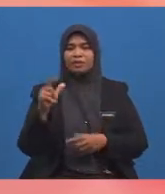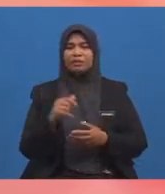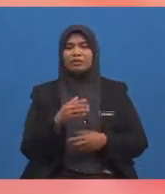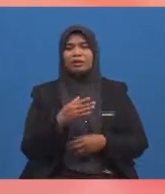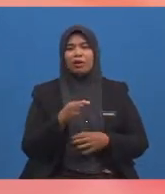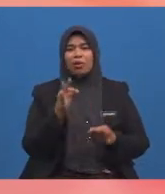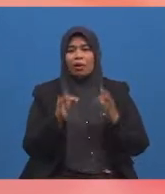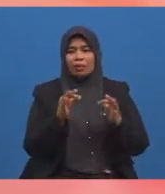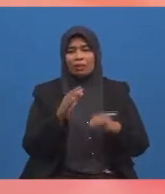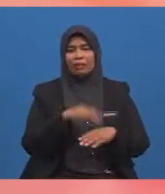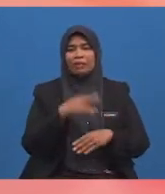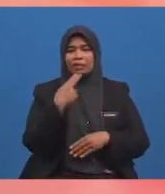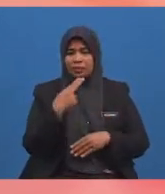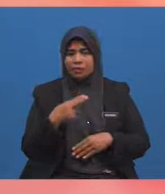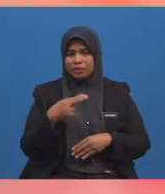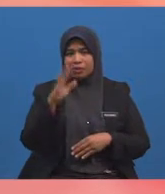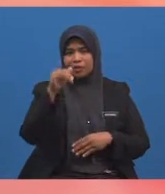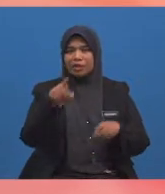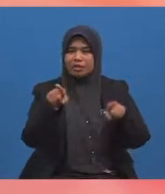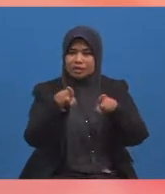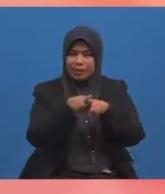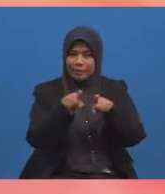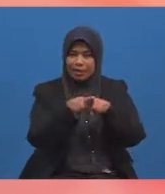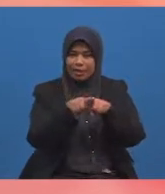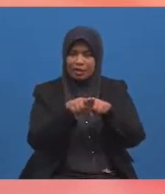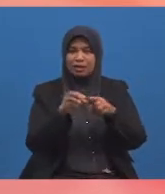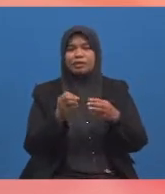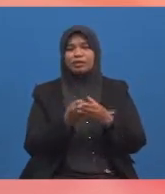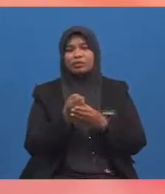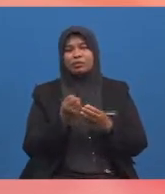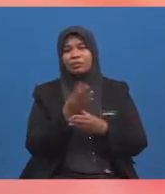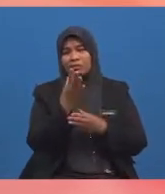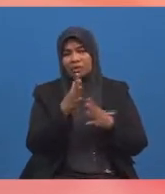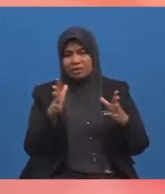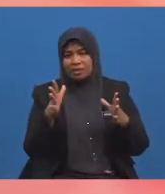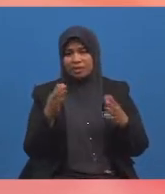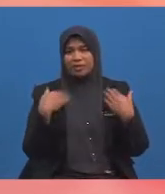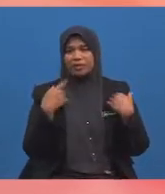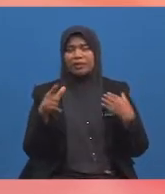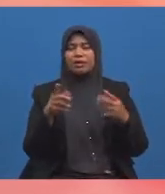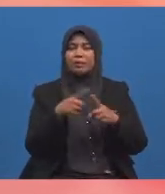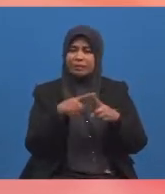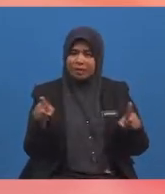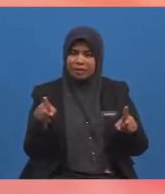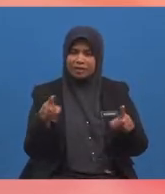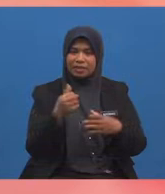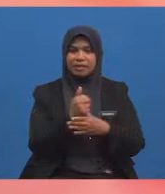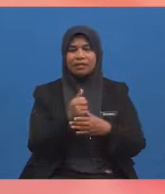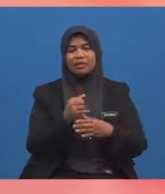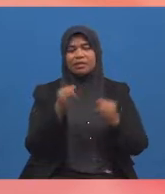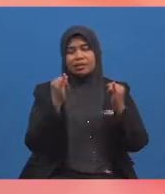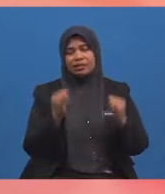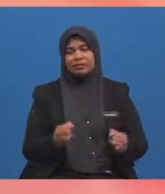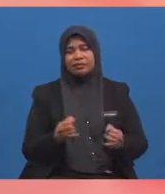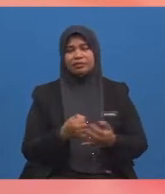ialah, walaupun pada usia yang sama, tumbesaran adalah berbeza antara